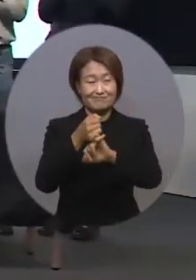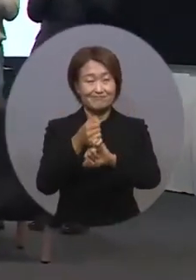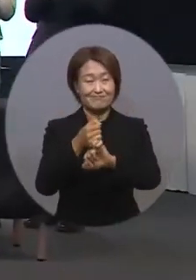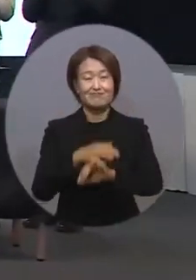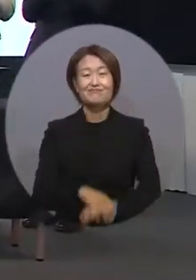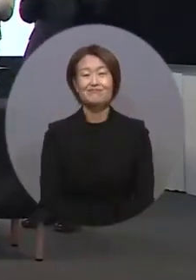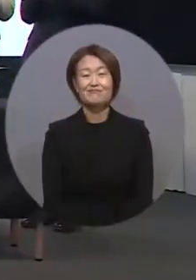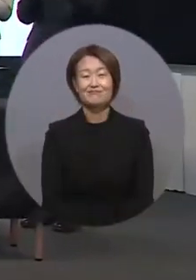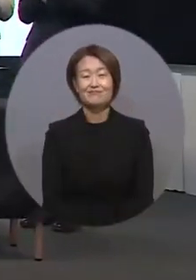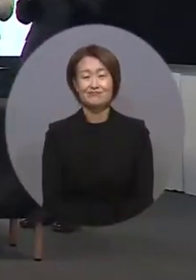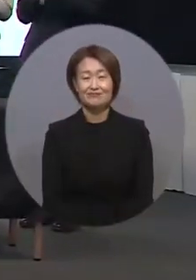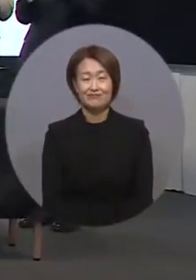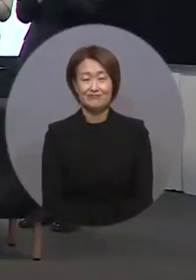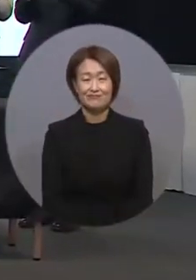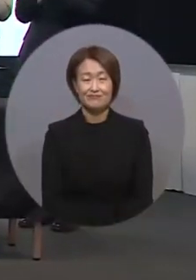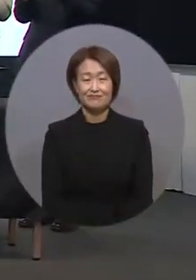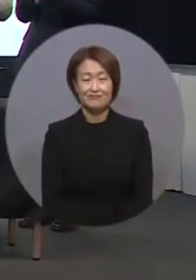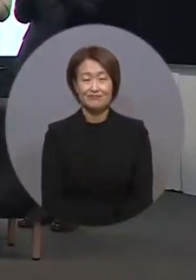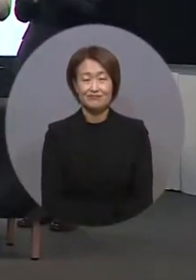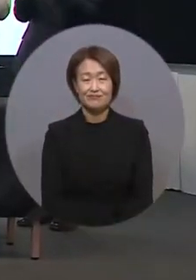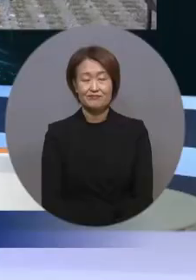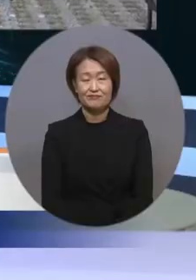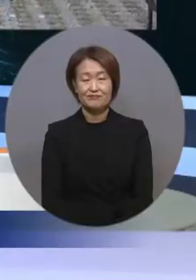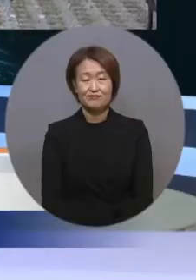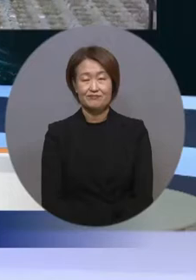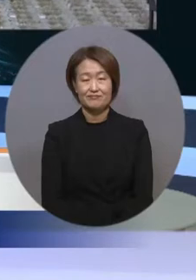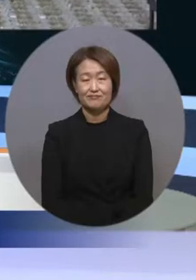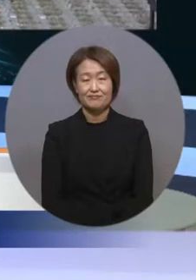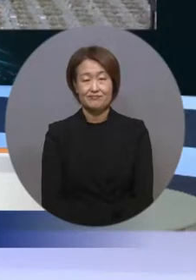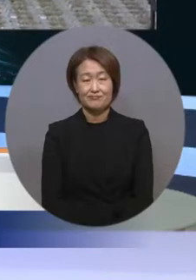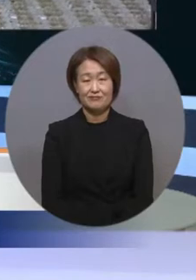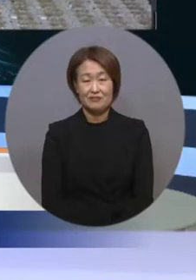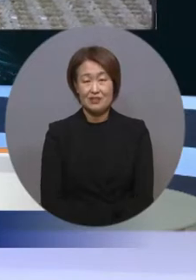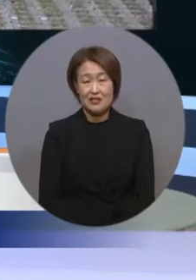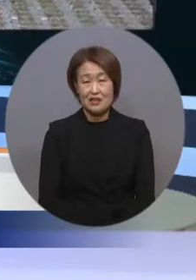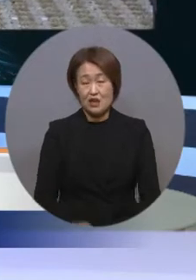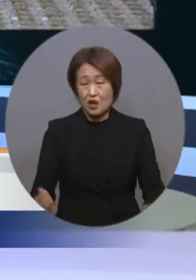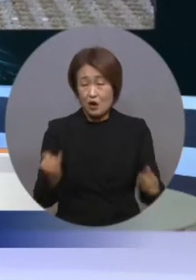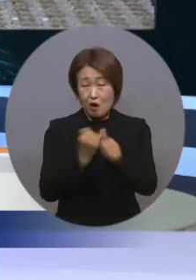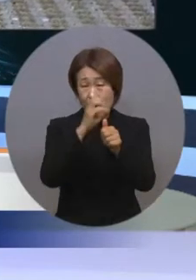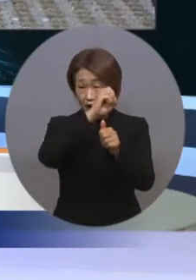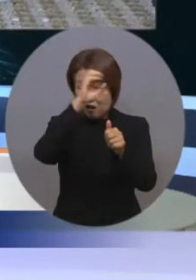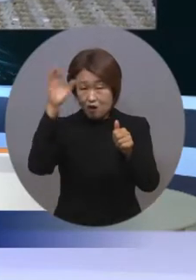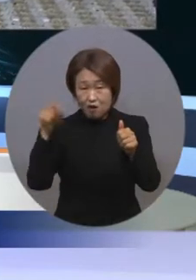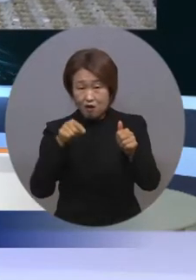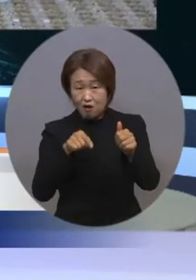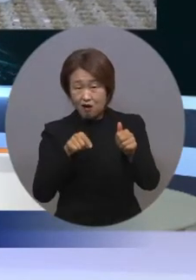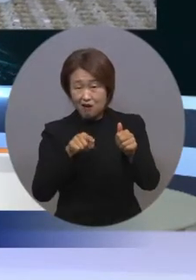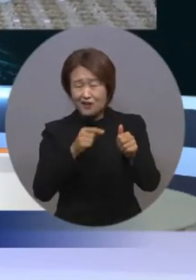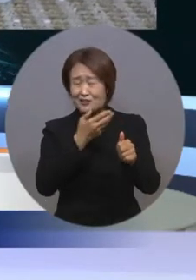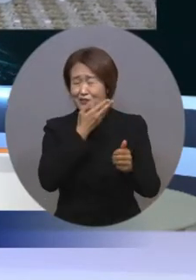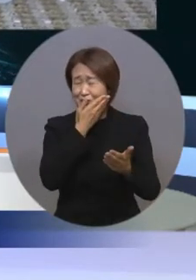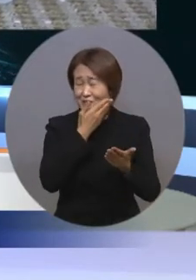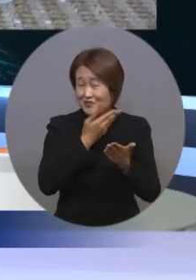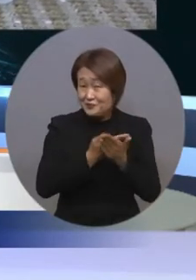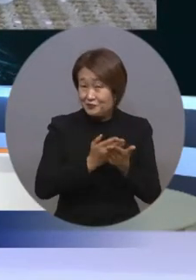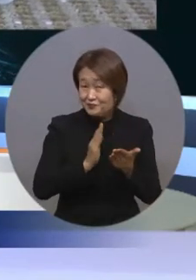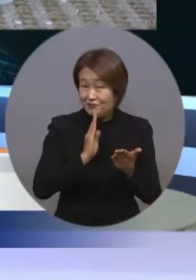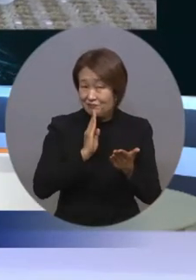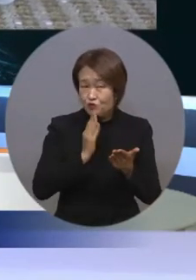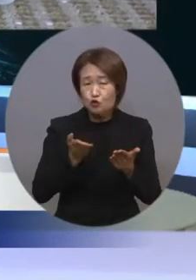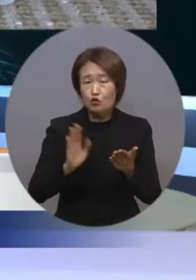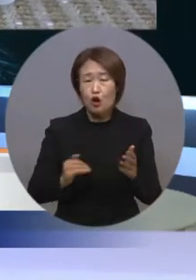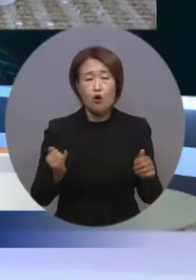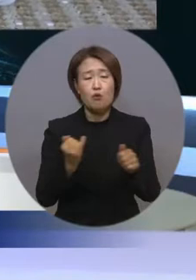계획입니다. 복지TV 뉴스 정두리입니다. 인생에 있어 결혼식은 소중한 순간이죠. 하지만 그동안 결혼식을